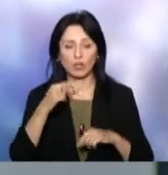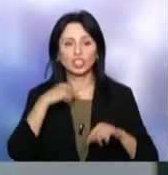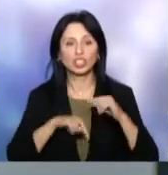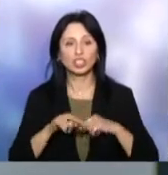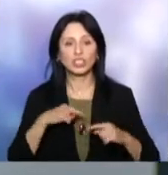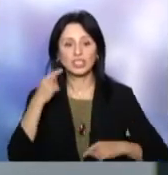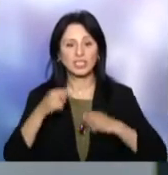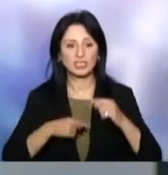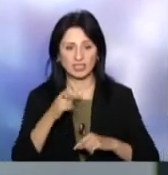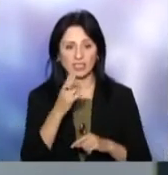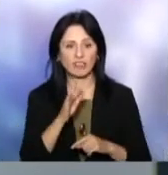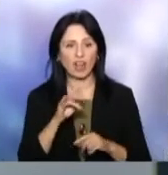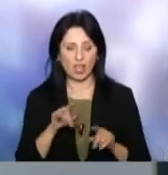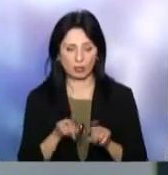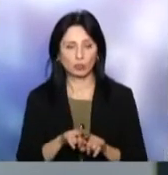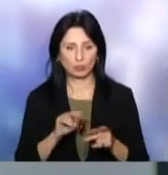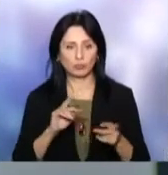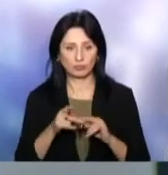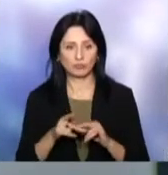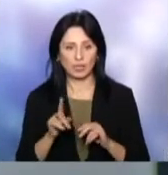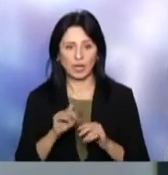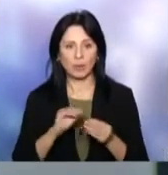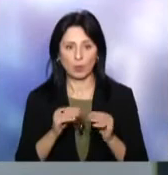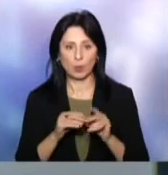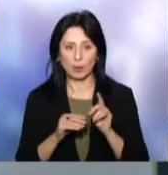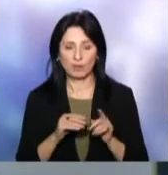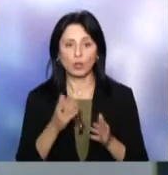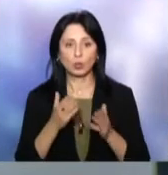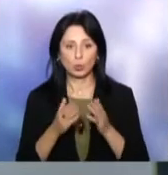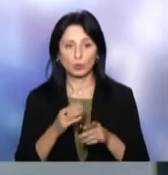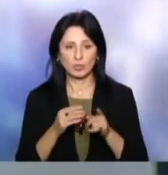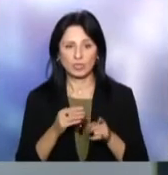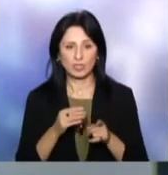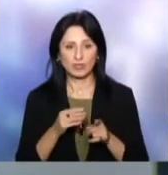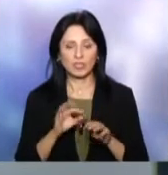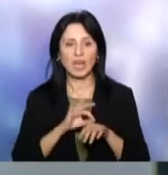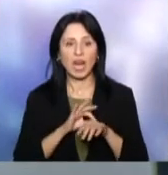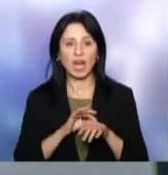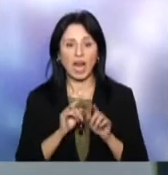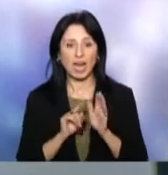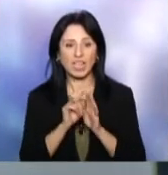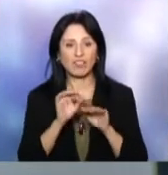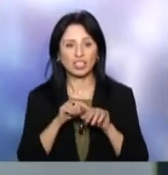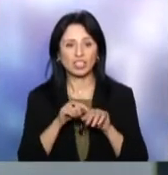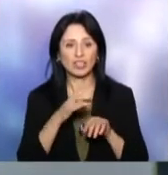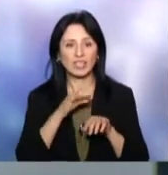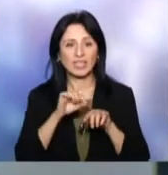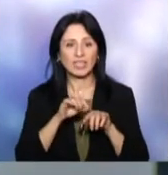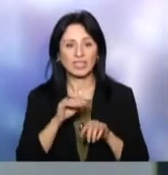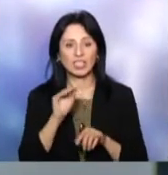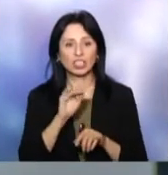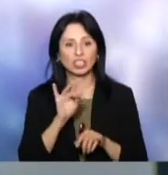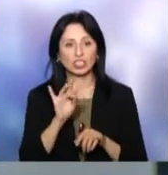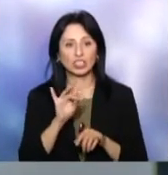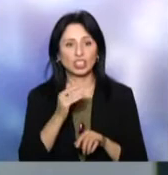ჩაიტაროს, თუ ხომ არ არის სხვა კიდევ რამე პრობლემა. თუმცა ეს კანქვეშა მოთეთრო კვანძები ძირითადად არის ცხიმოვანი